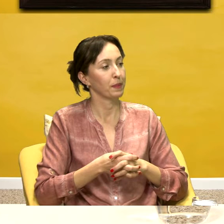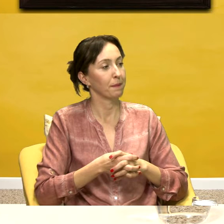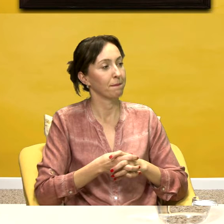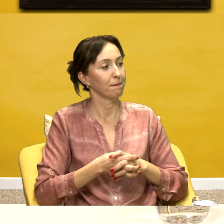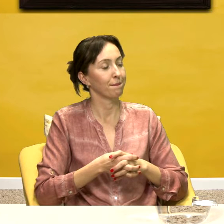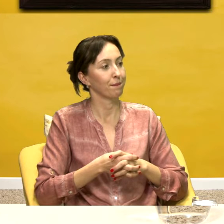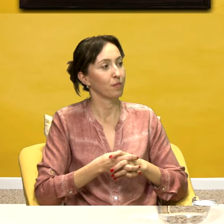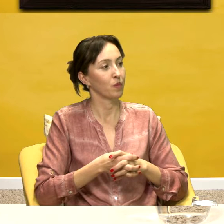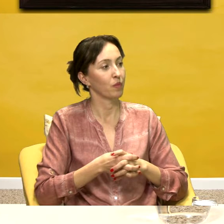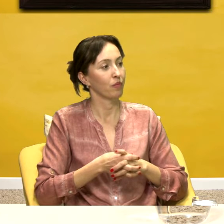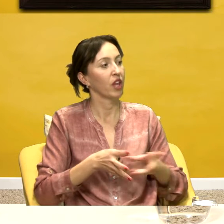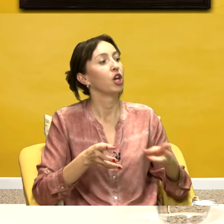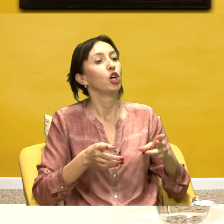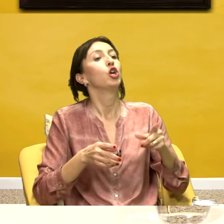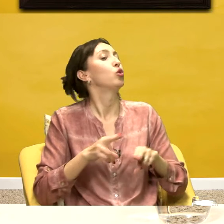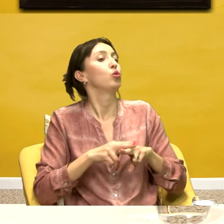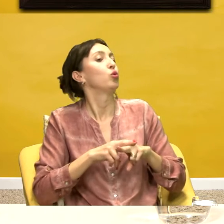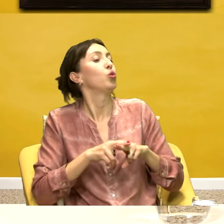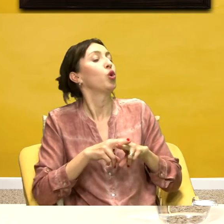în ceea ce privesc